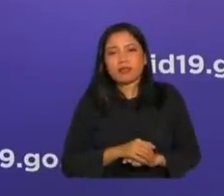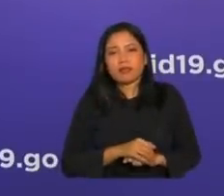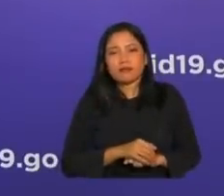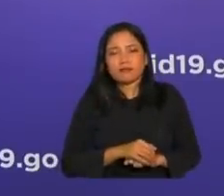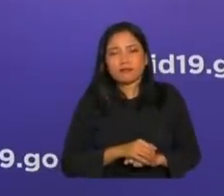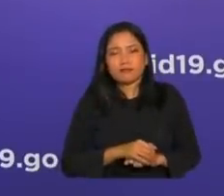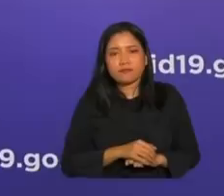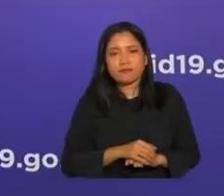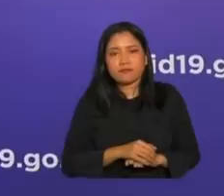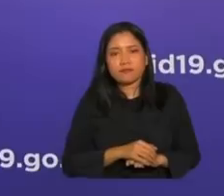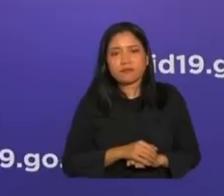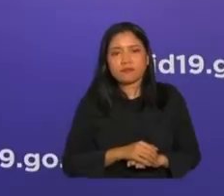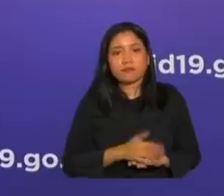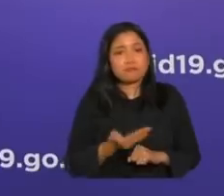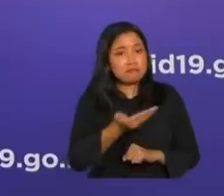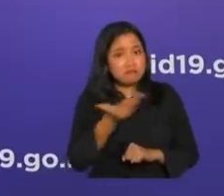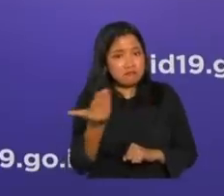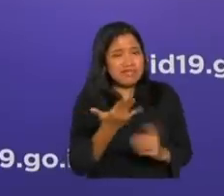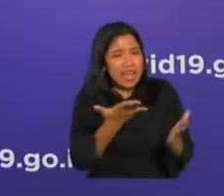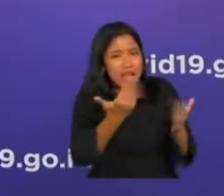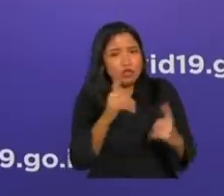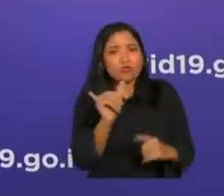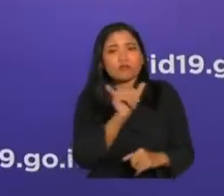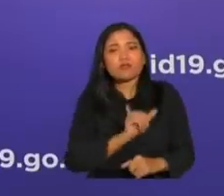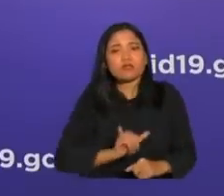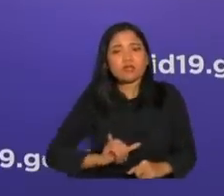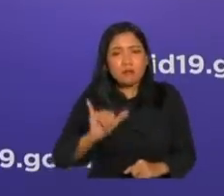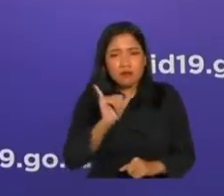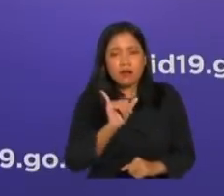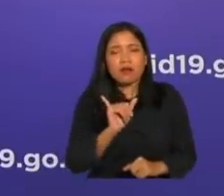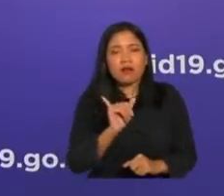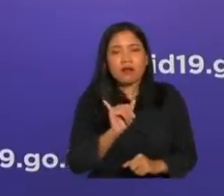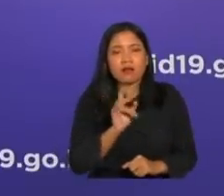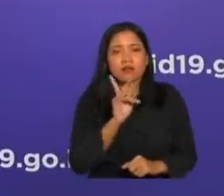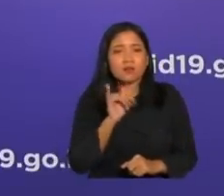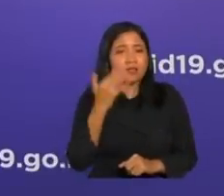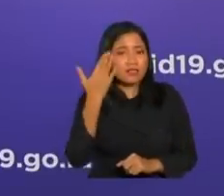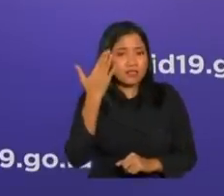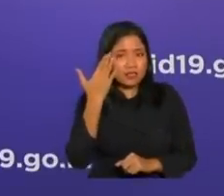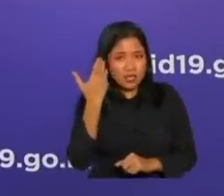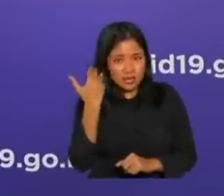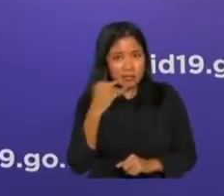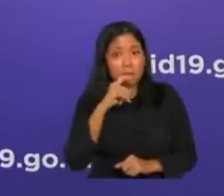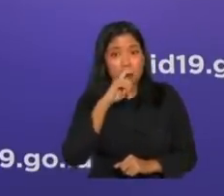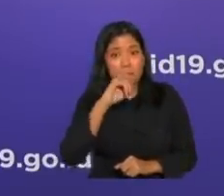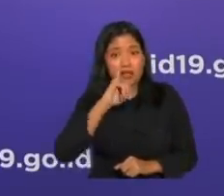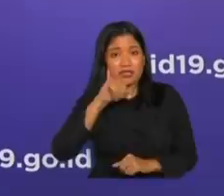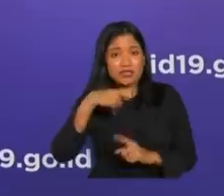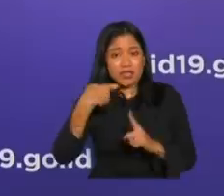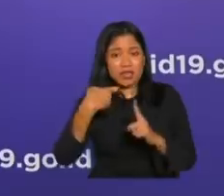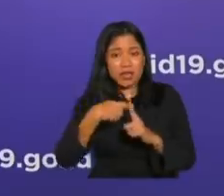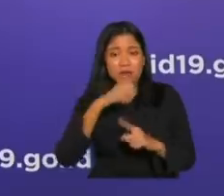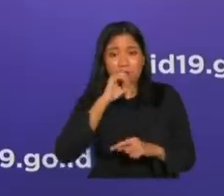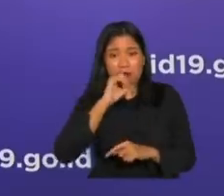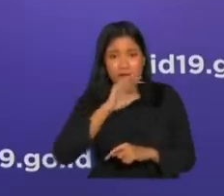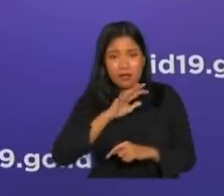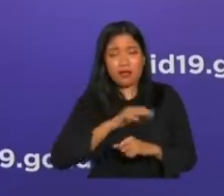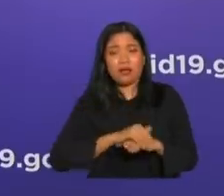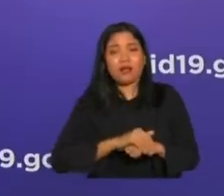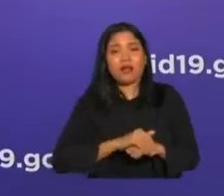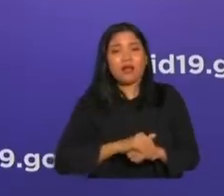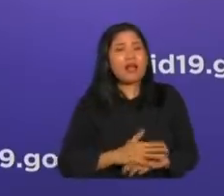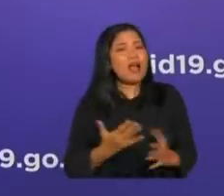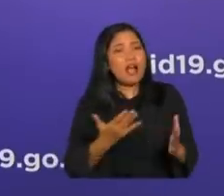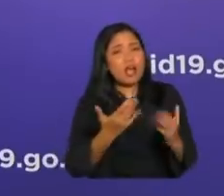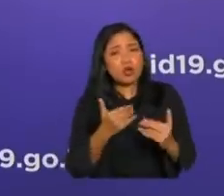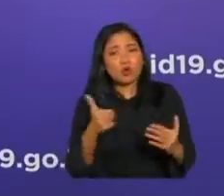sekalian mari bersama-sama seperti apa yang telah disampaikan oleh Bapak Jusuf Kalla tadi Mari